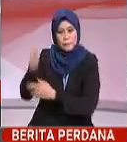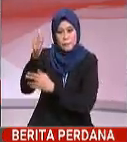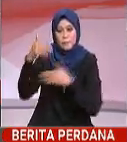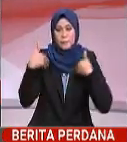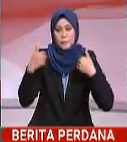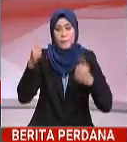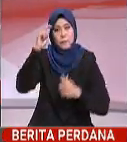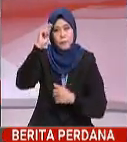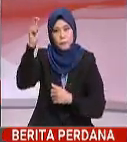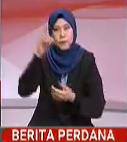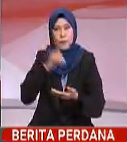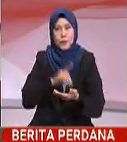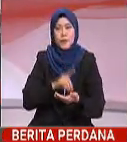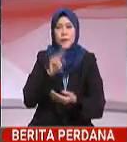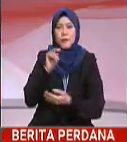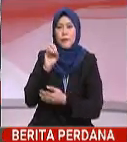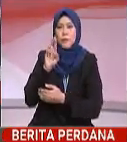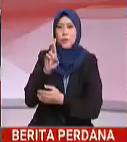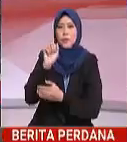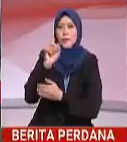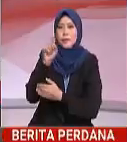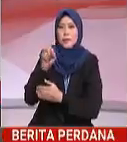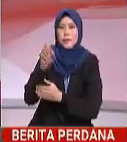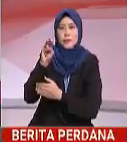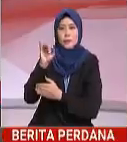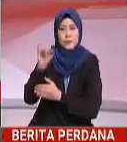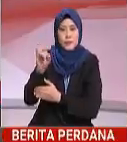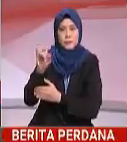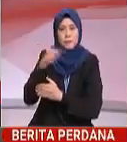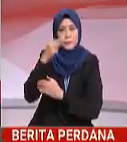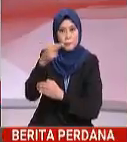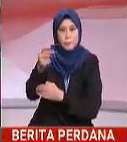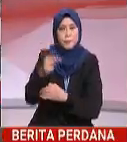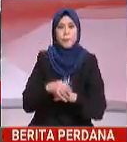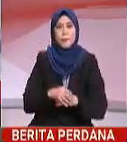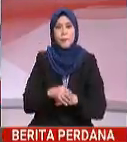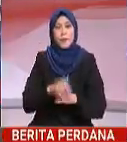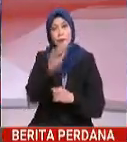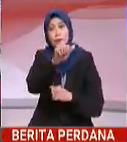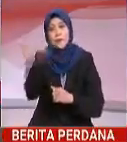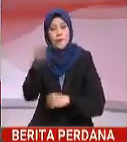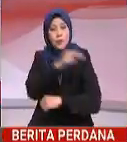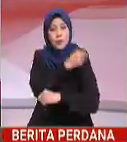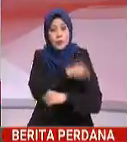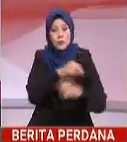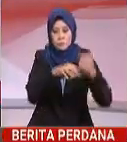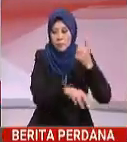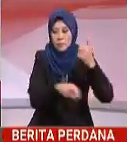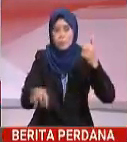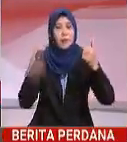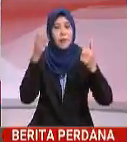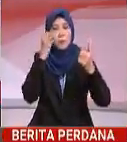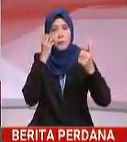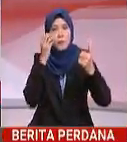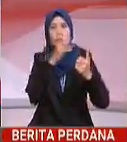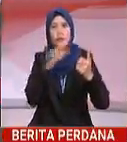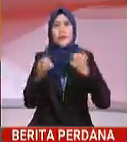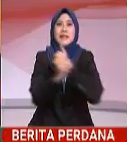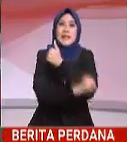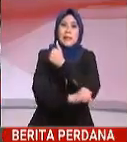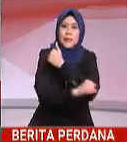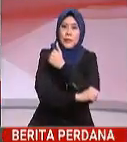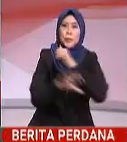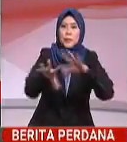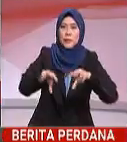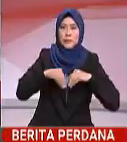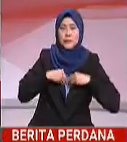Terengganu, Dr. Noor Azmi Yunus berkata, selain hospital ini, Hospital Kemaman dan Hospital Setiu dipilih